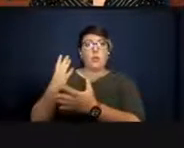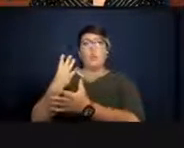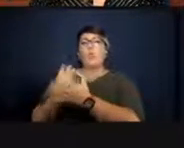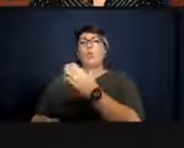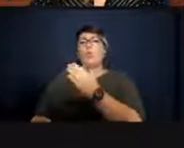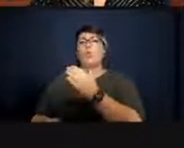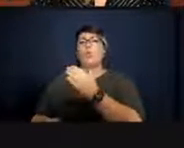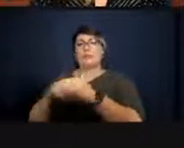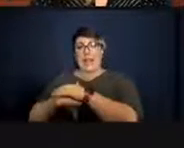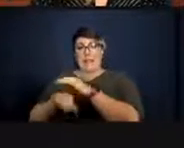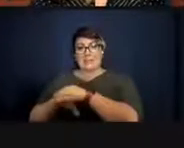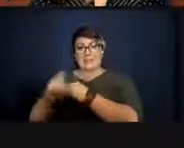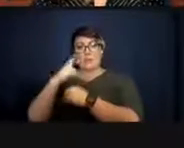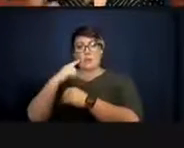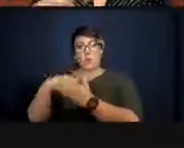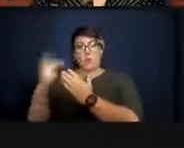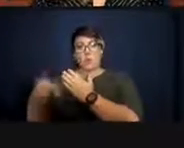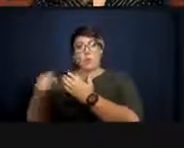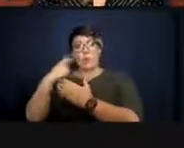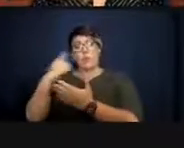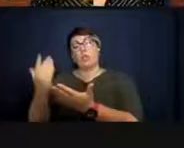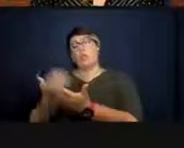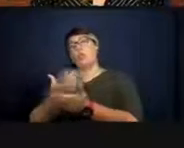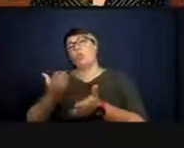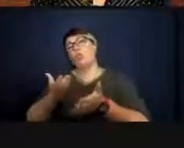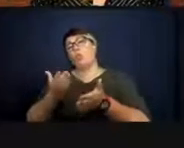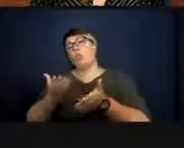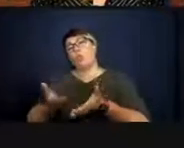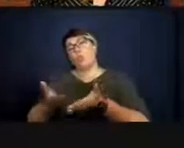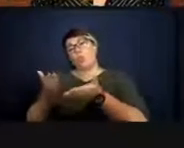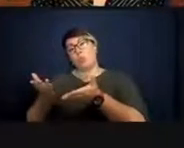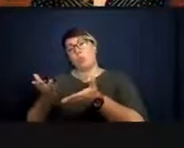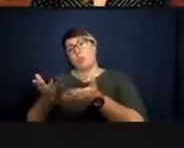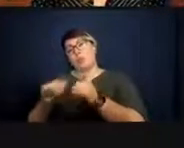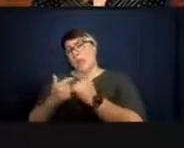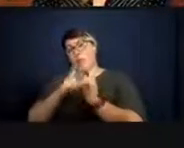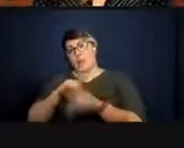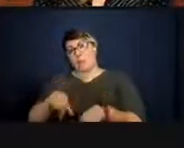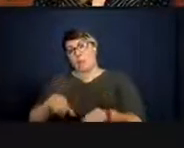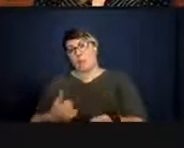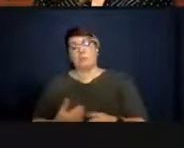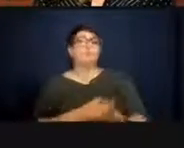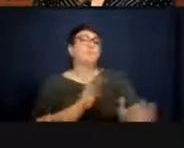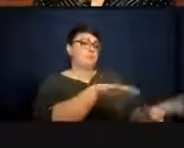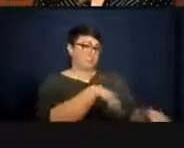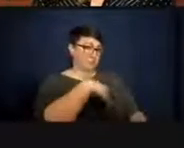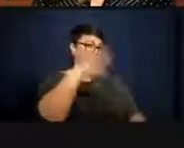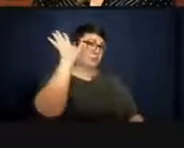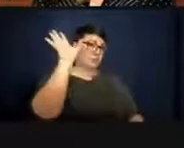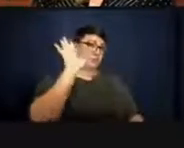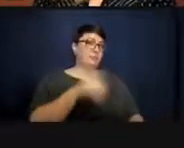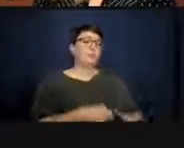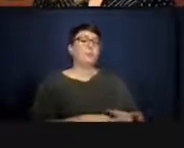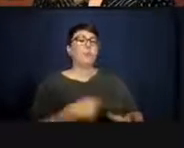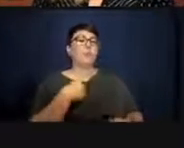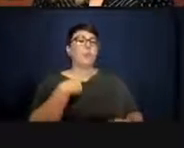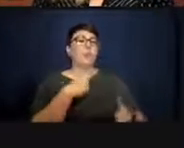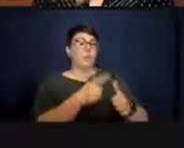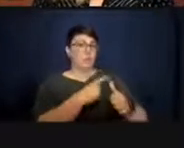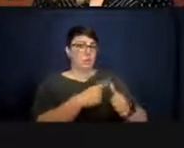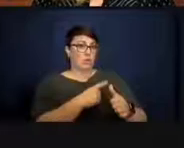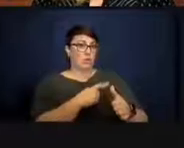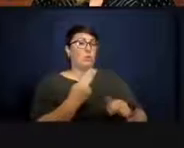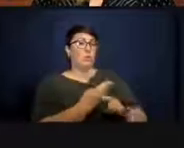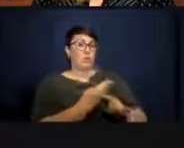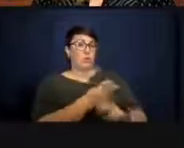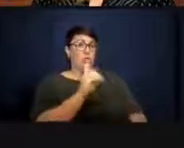والمدارس والمدرسين والأهالي حول هذا الاقتراح. وأنا أسأل كيف يمكننا أن نجيب على هذا السؤال. أولا،